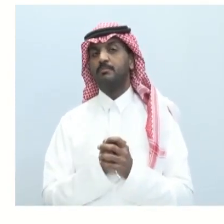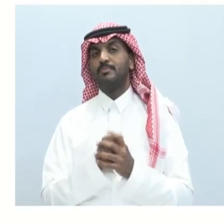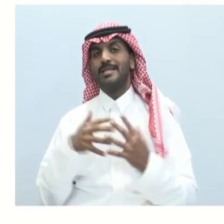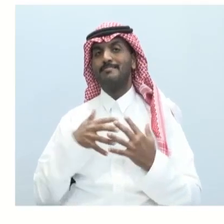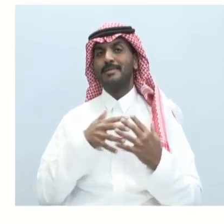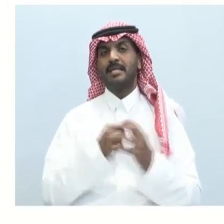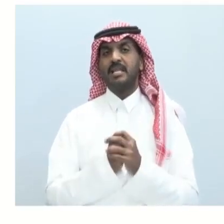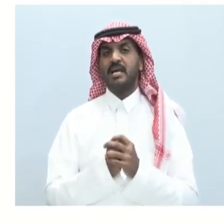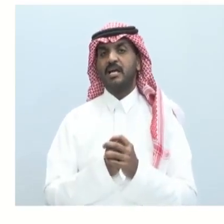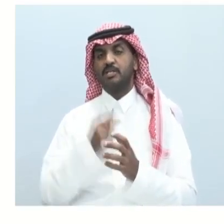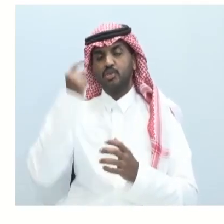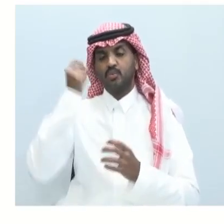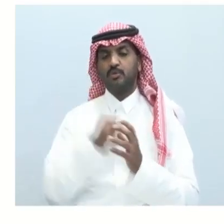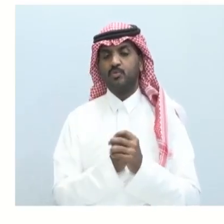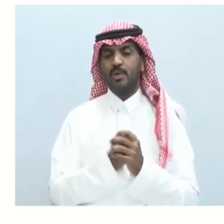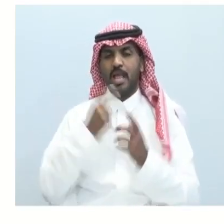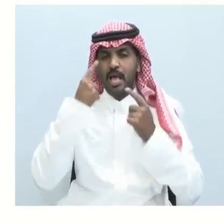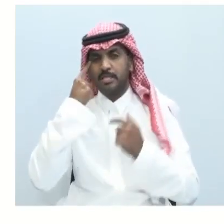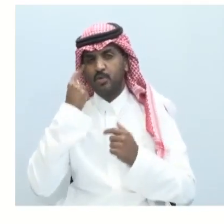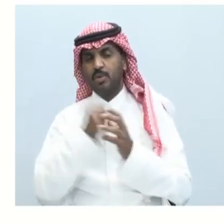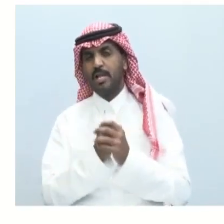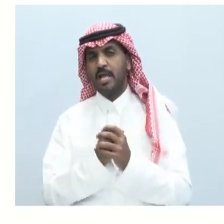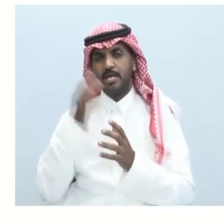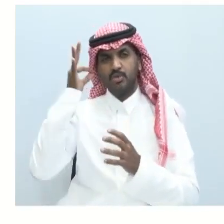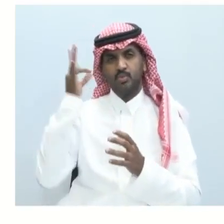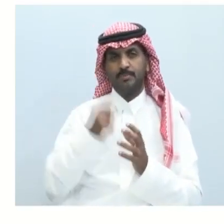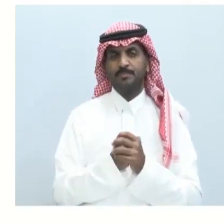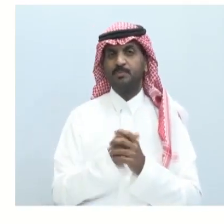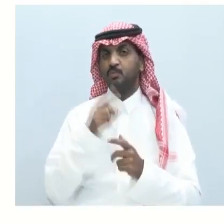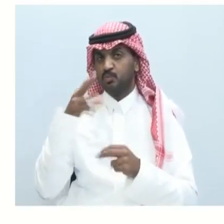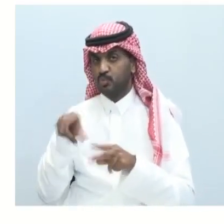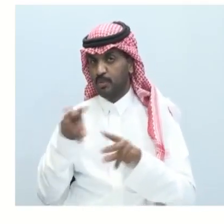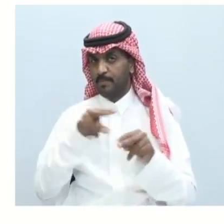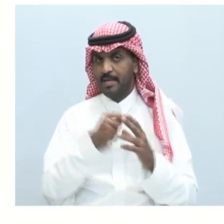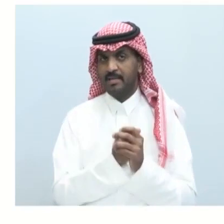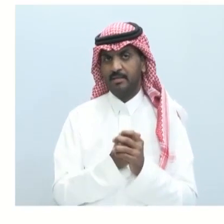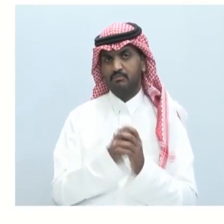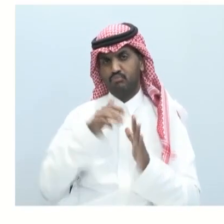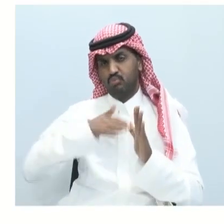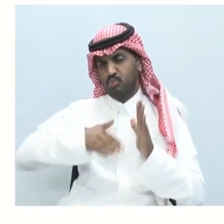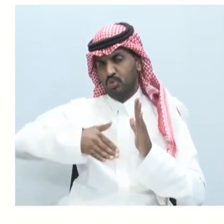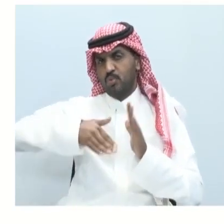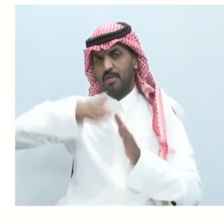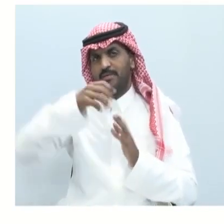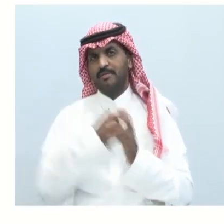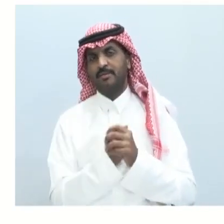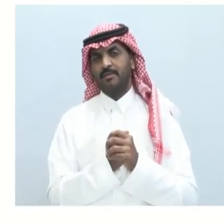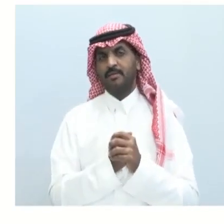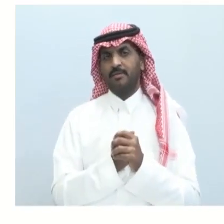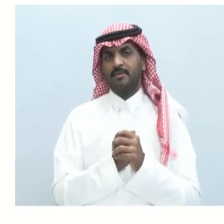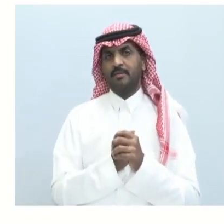والدب الاسيوي الاسود اذا دائما نشبه هذه المستويات بفلاتر